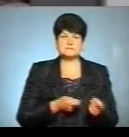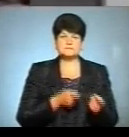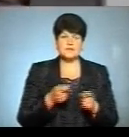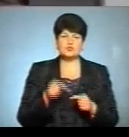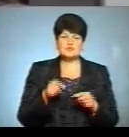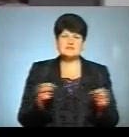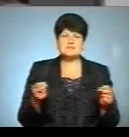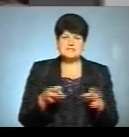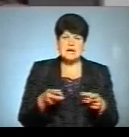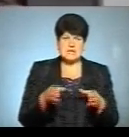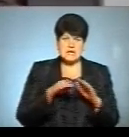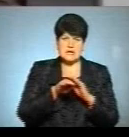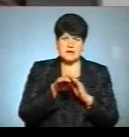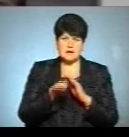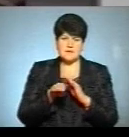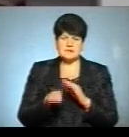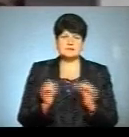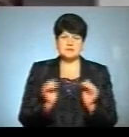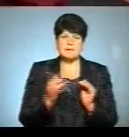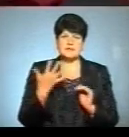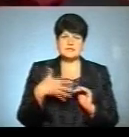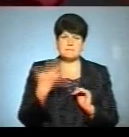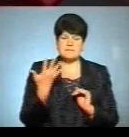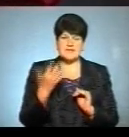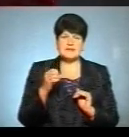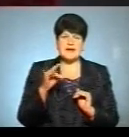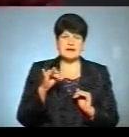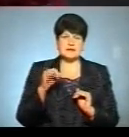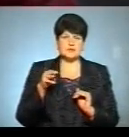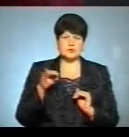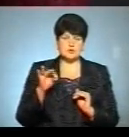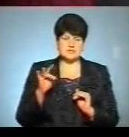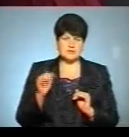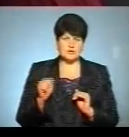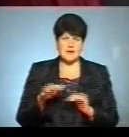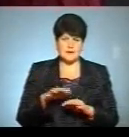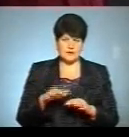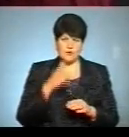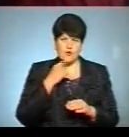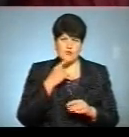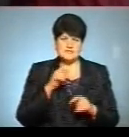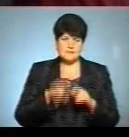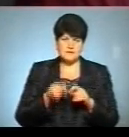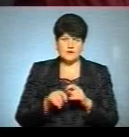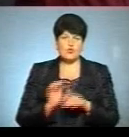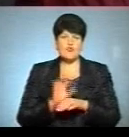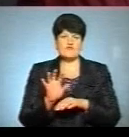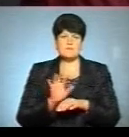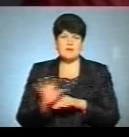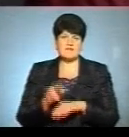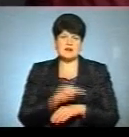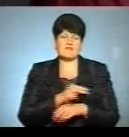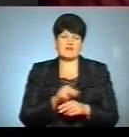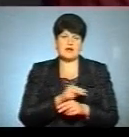у спеціальній камері зберігаються 55 літрів еритроцитної маси. Це обстежена кров, яку відправлять у лікувальні заклади,